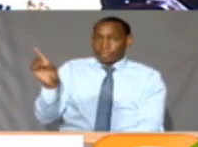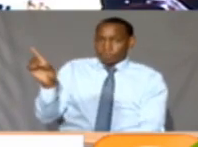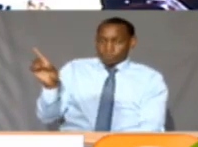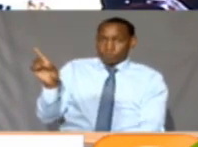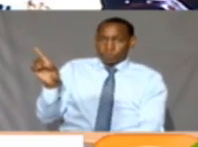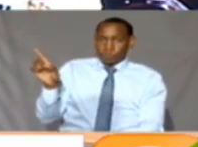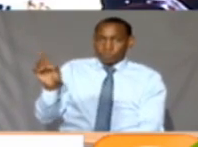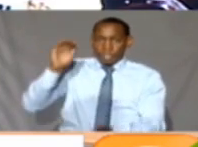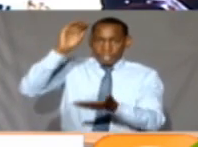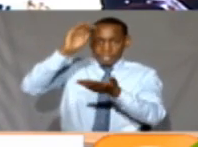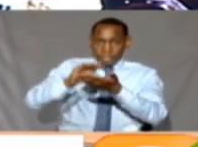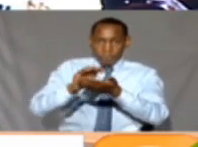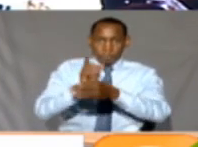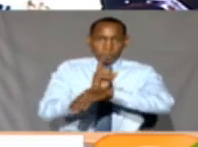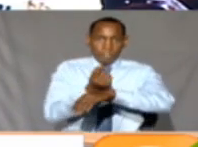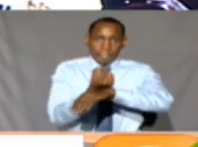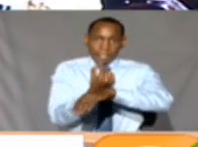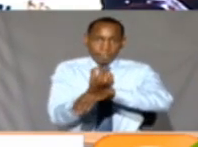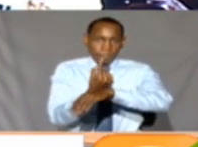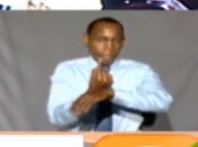alizoa sekunde